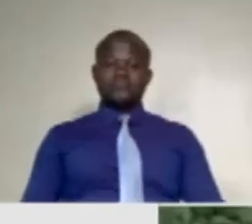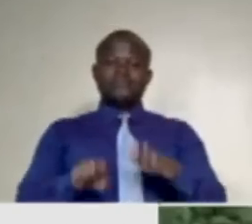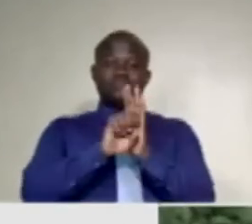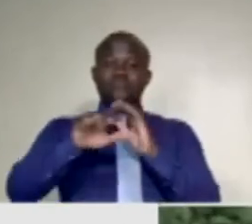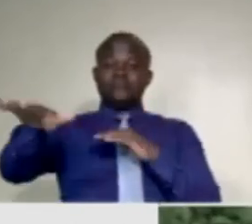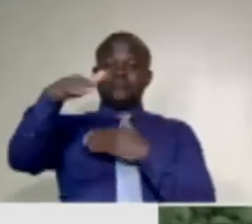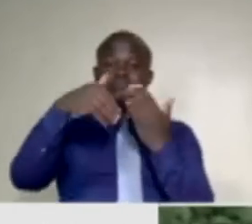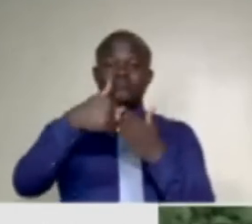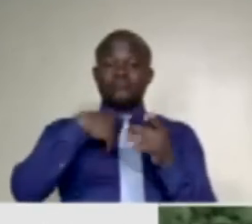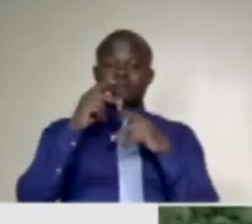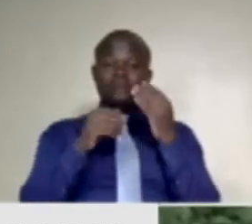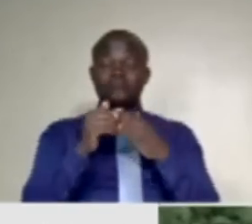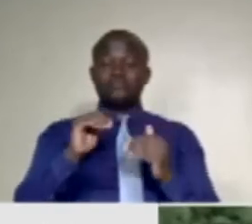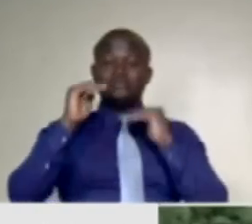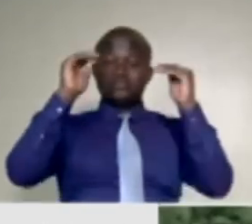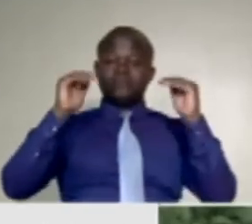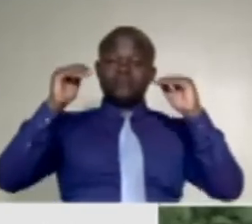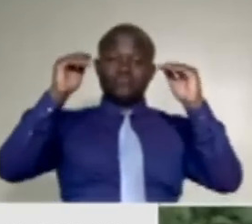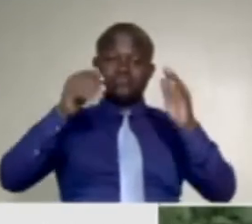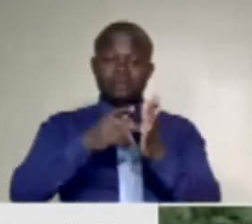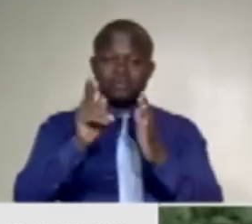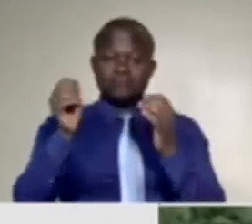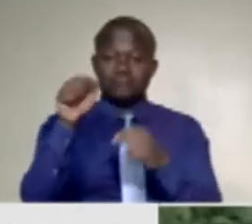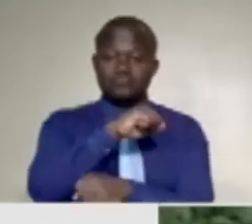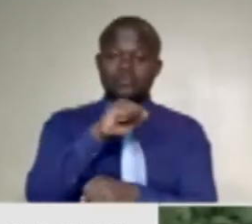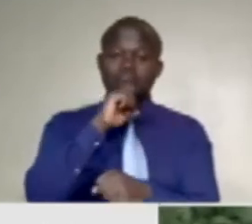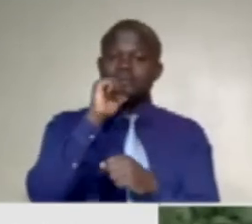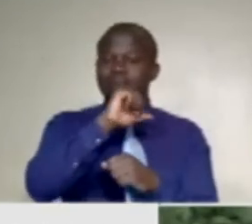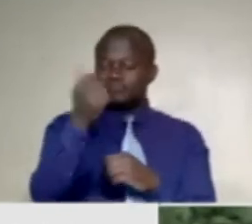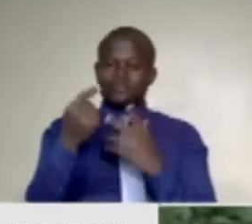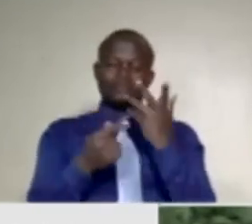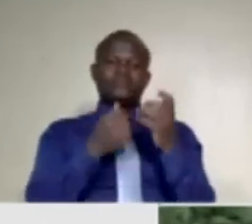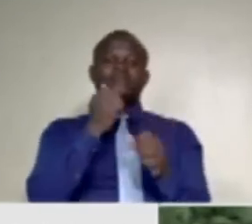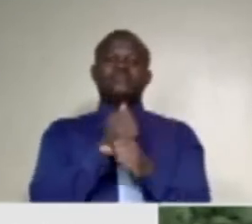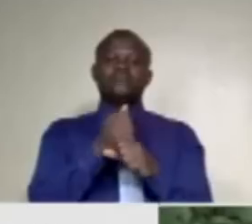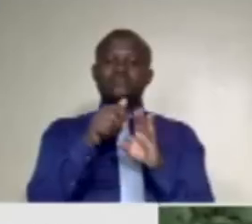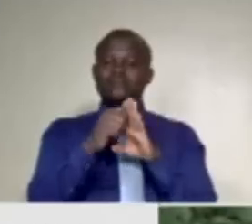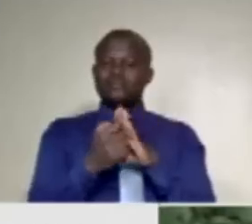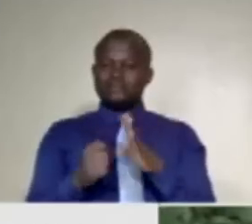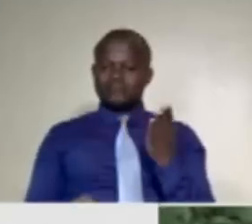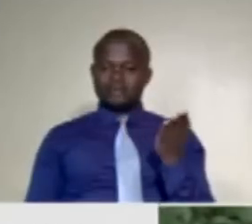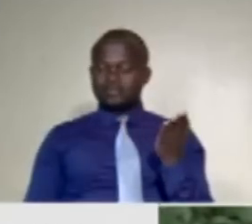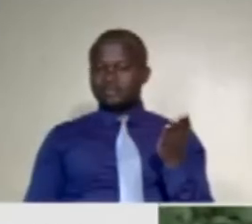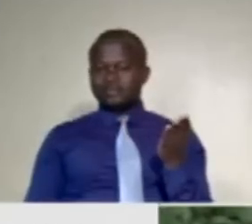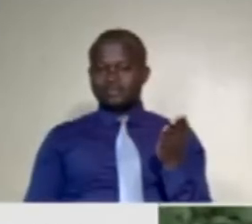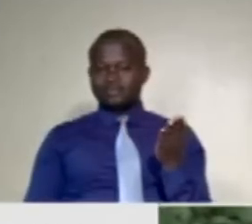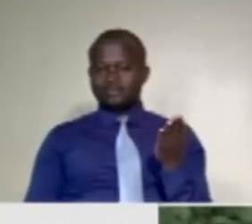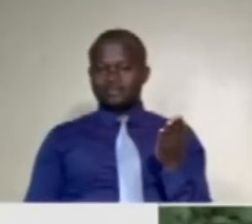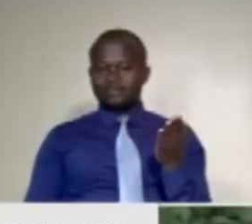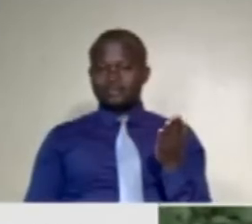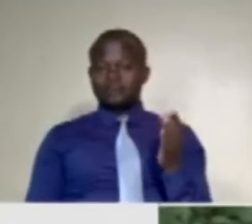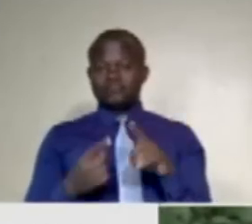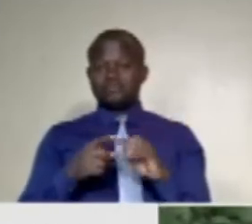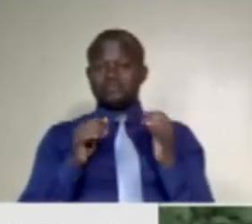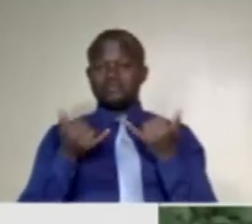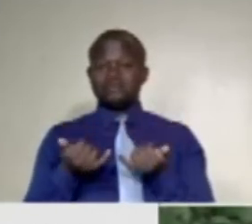tuba dufite abantu bari bageze ku rwego rwo kugura imodoka ari nta kindi kintu bakora uretse kugura mu rutoki ariko ubu